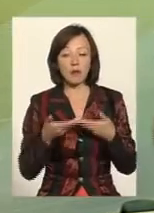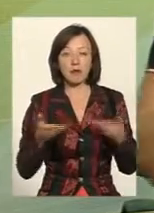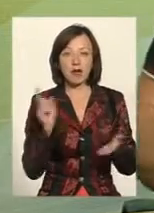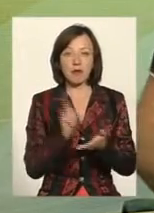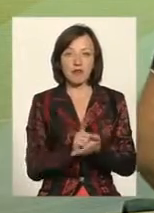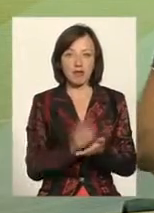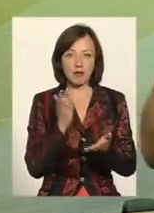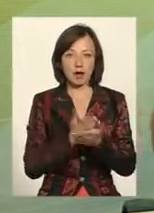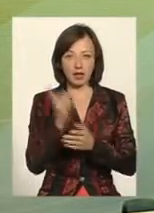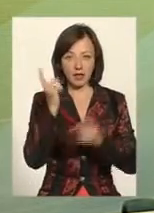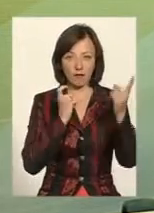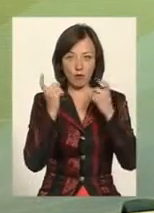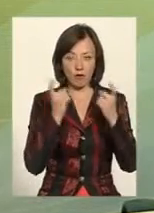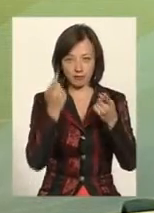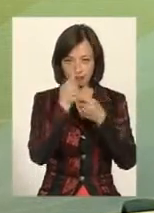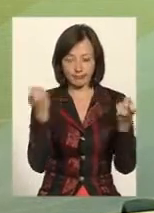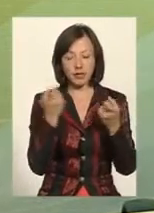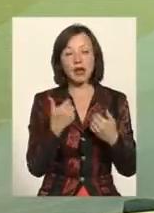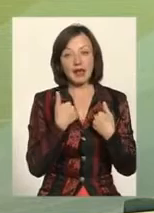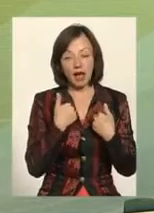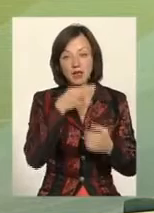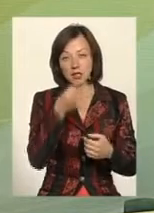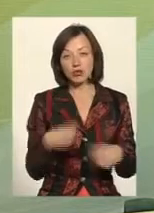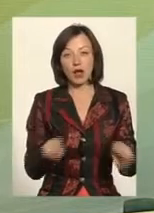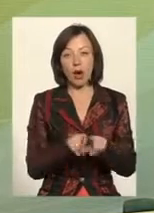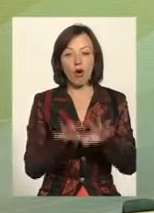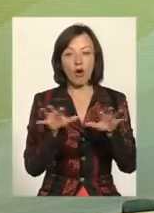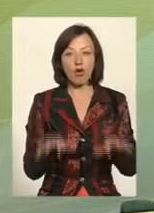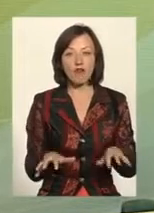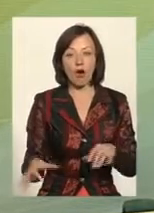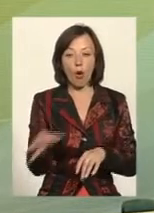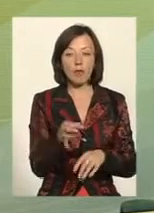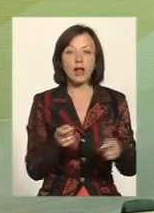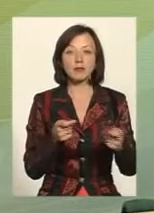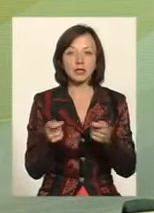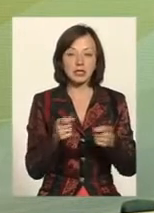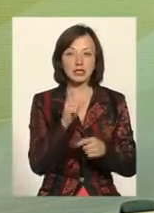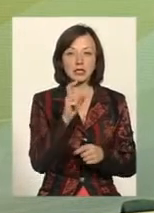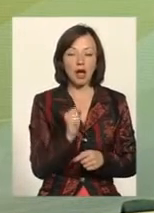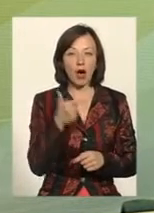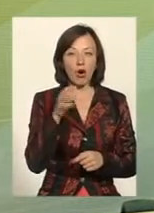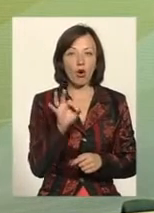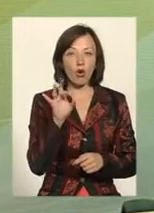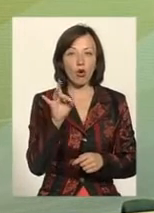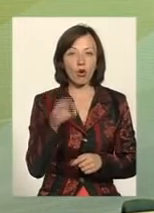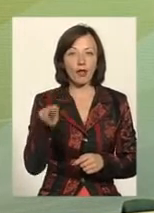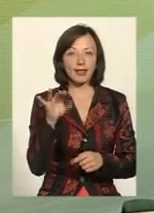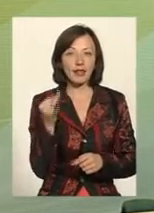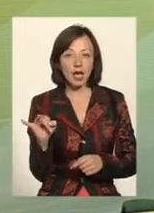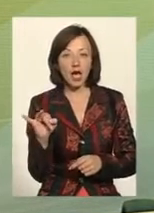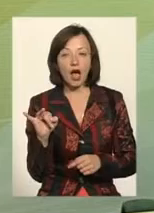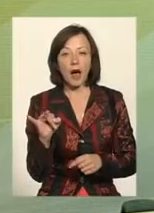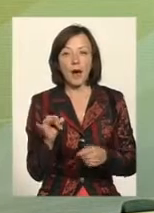мати певну інформацію. Я скажу наступне. Голова обласної державної адміністрації Загородний Михайло Васильович, ну, вже